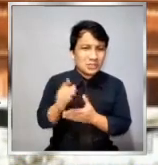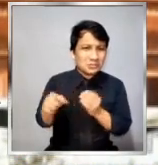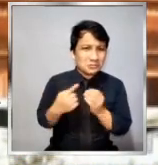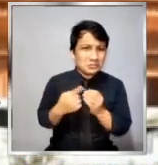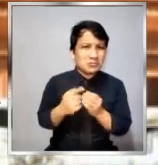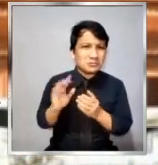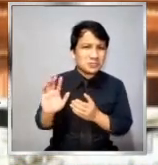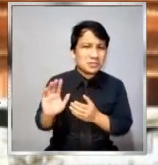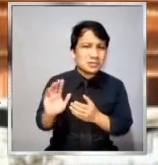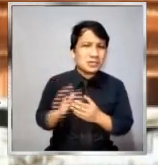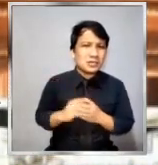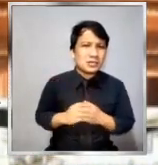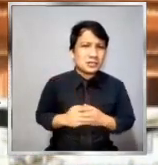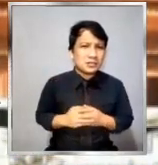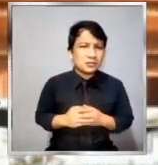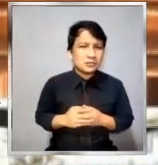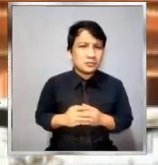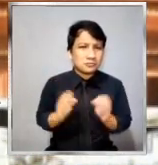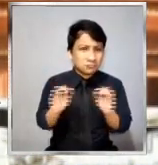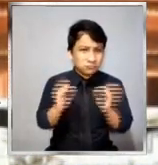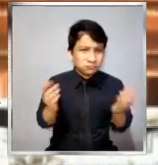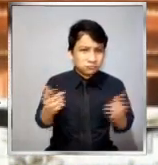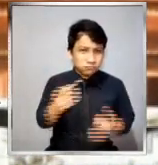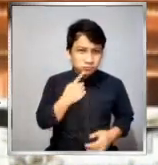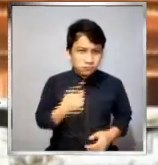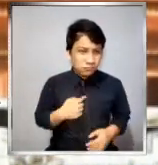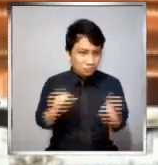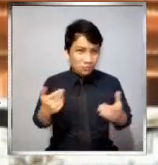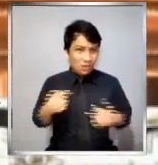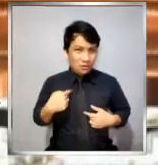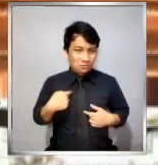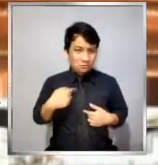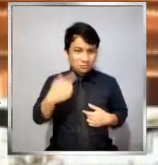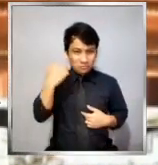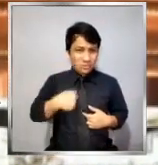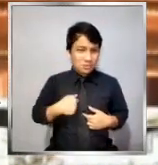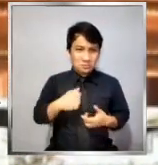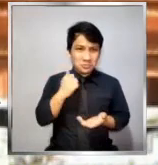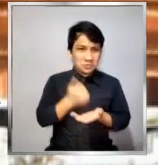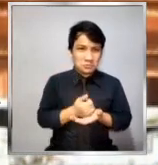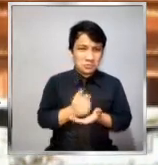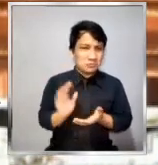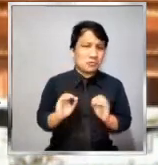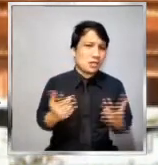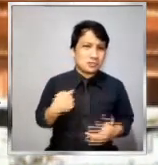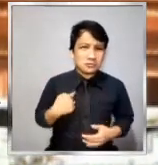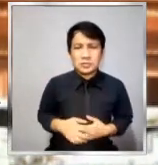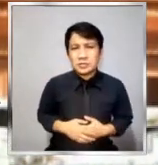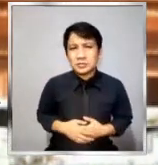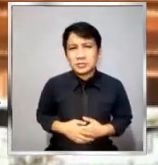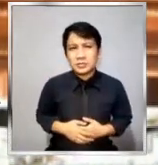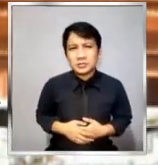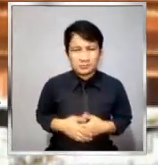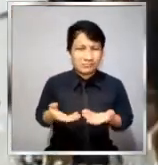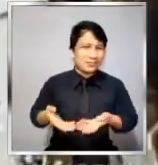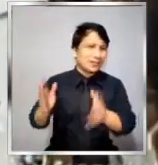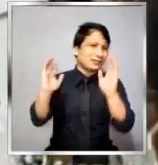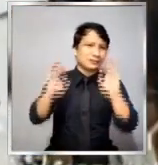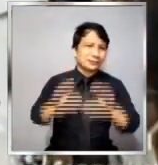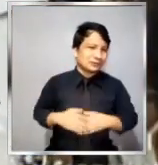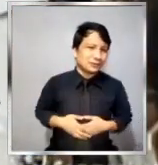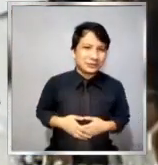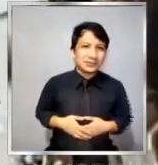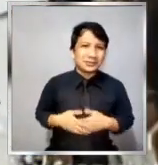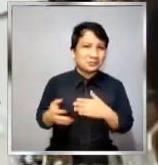Kasi wala akong balak na mag-approve ng itong bahala na pagkatapos ko, pahit